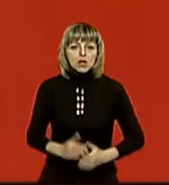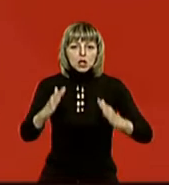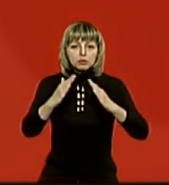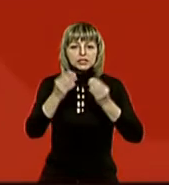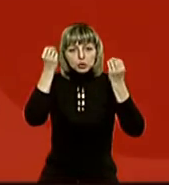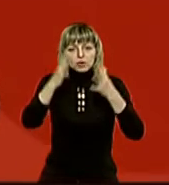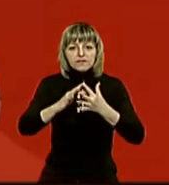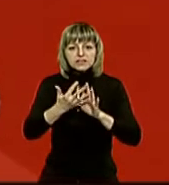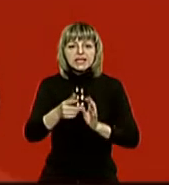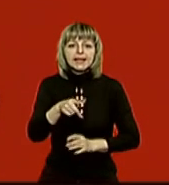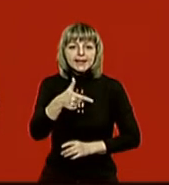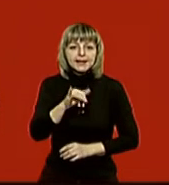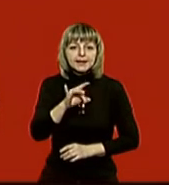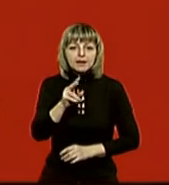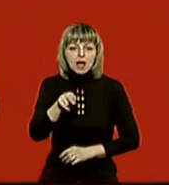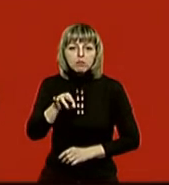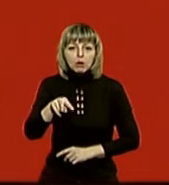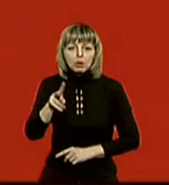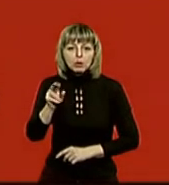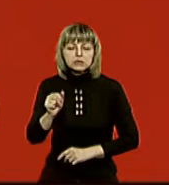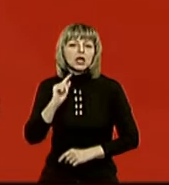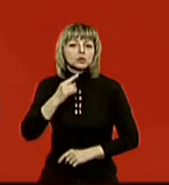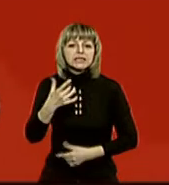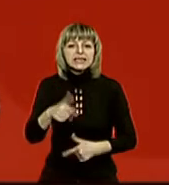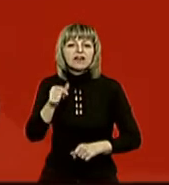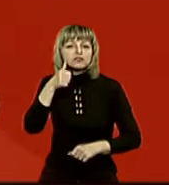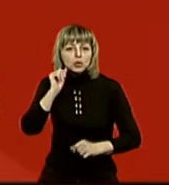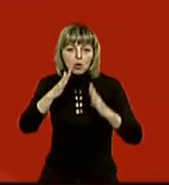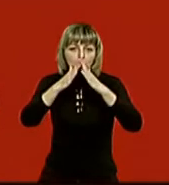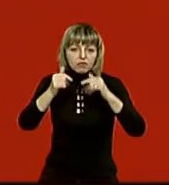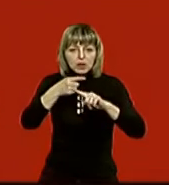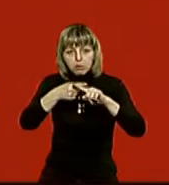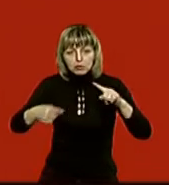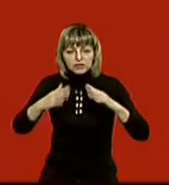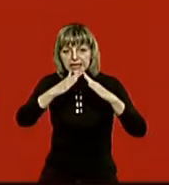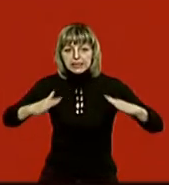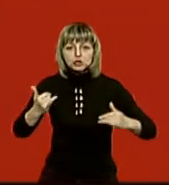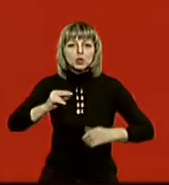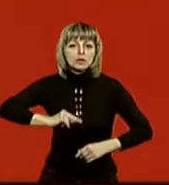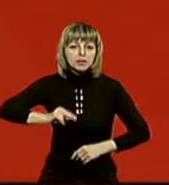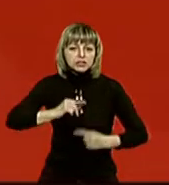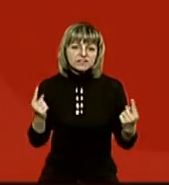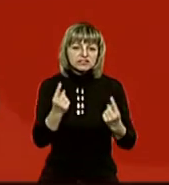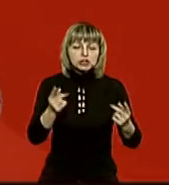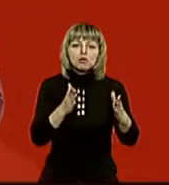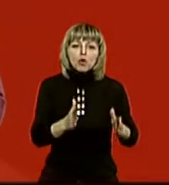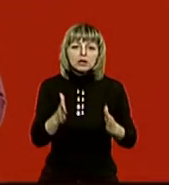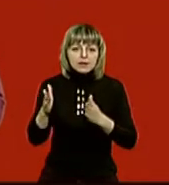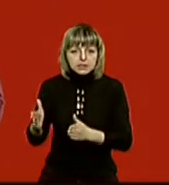Будинок культури у селі Гірка Полонка Луцького району, де учора обвалилася частина даху, сьогодні працював у звичному